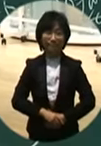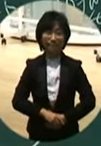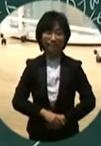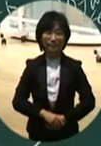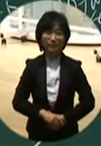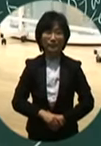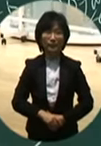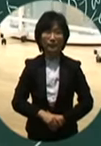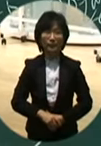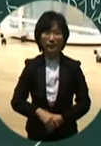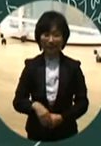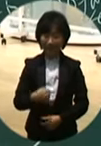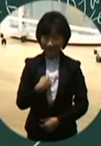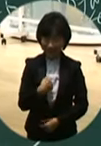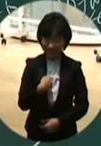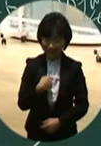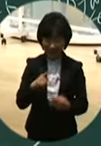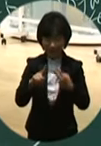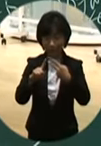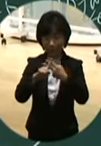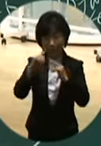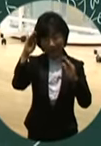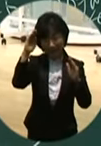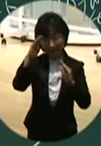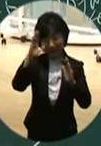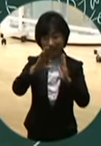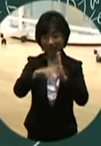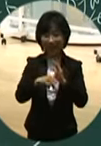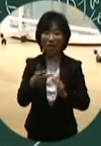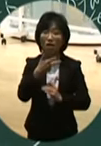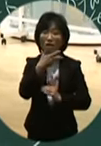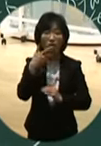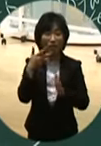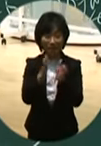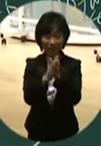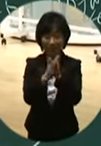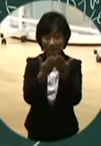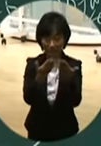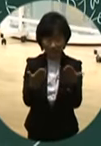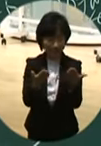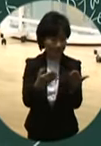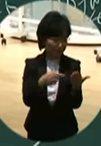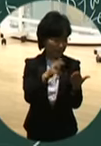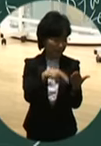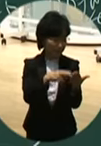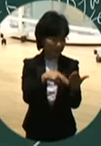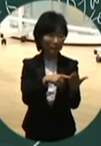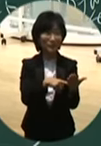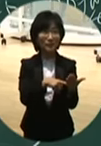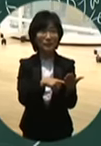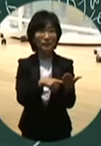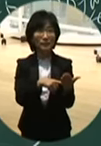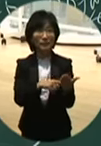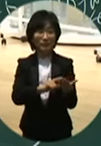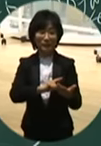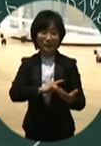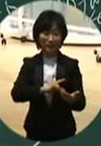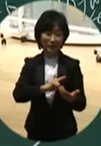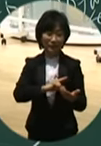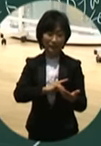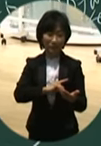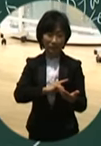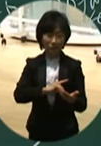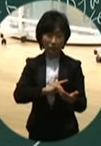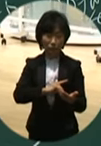우리 중학교 때 영어 책에 보면요 이 제목 가운데 Precious Fall이라는